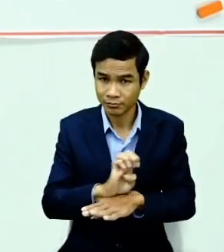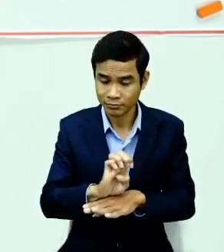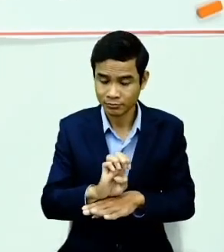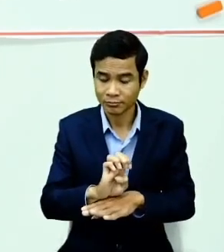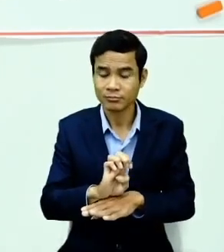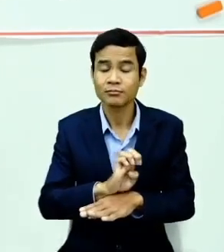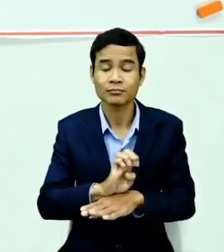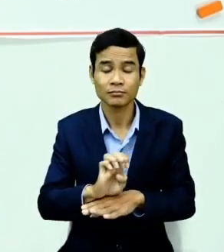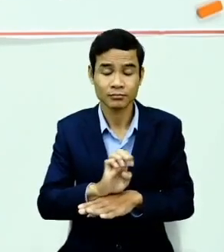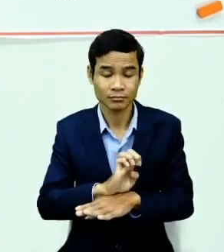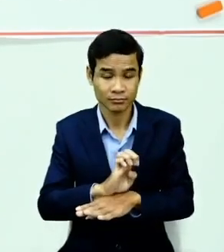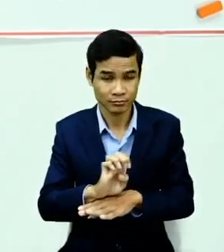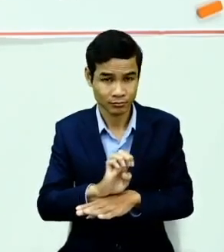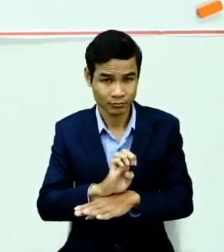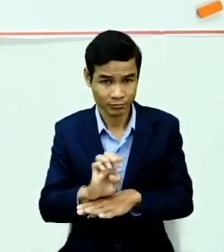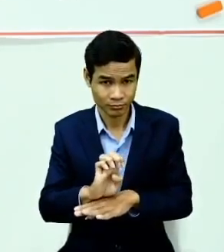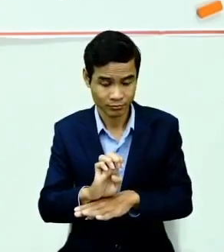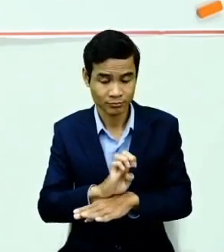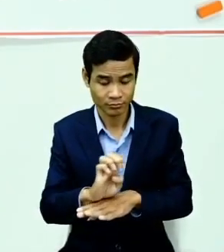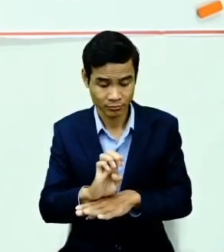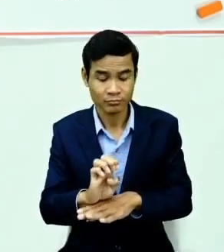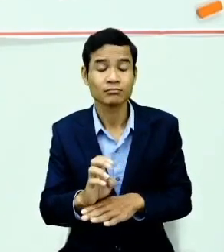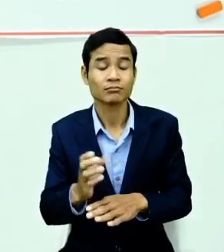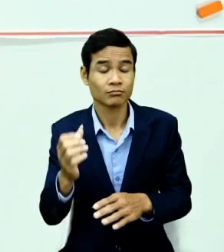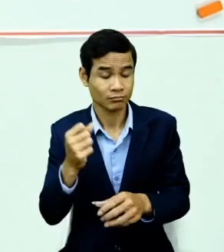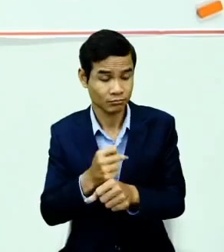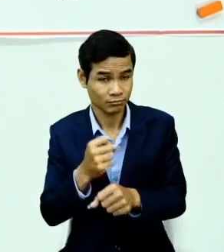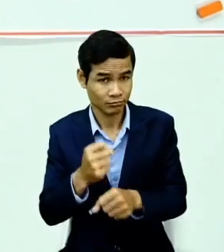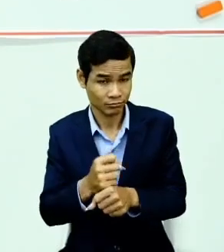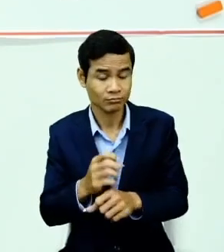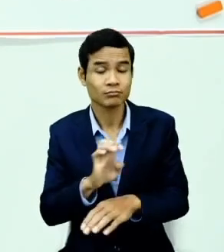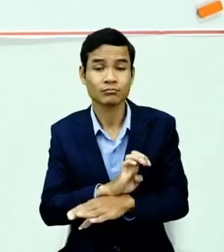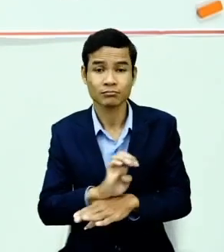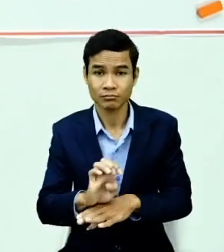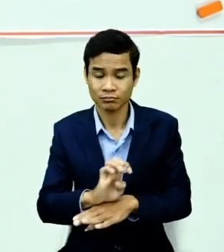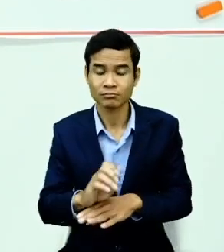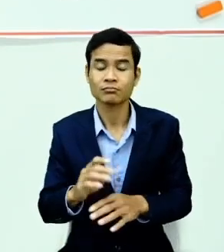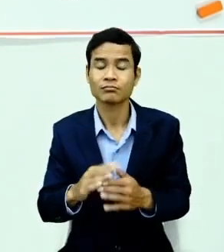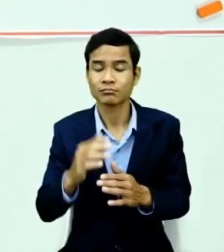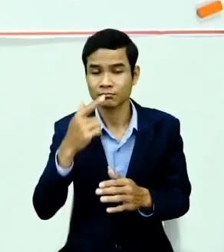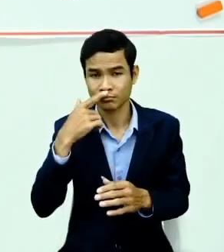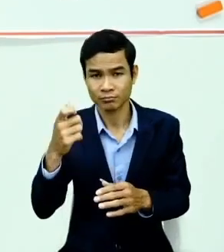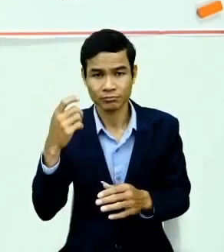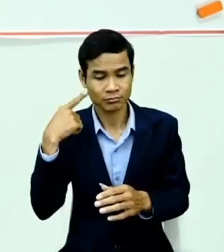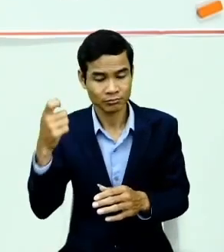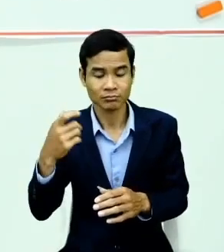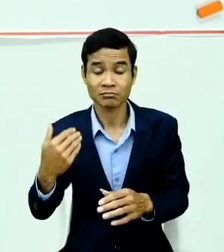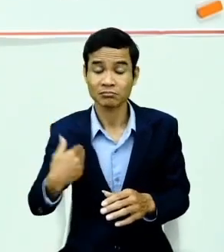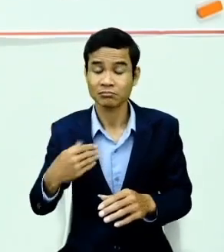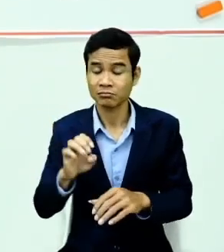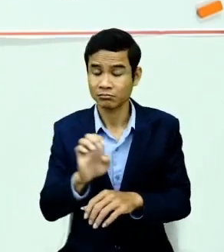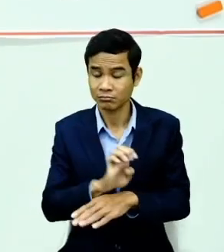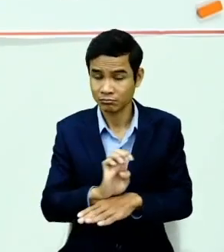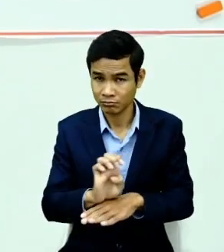bao dưỡng chà ta trái mà con bốc mai miền phía đẹp